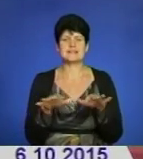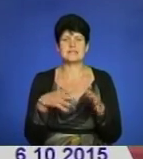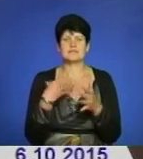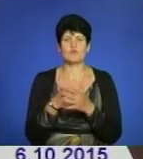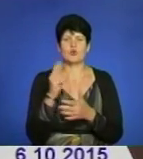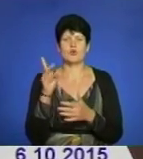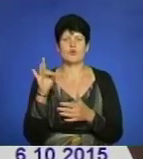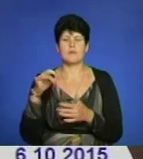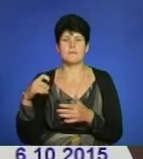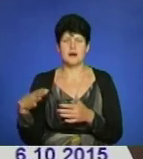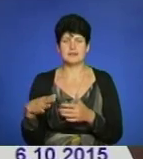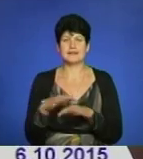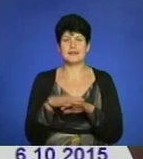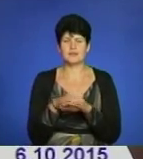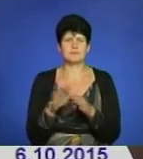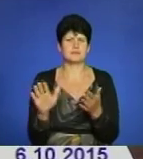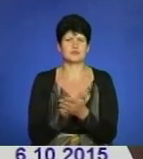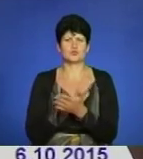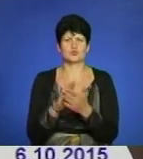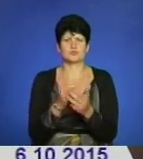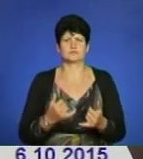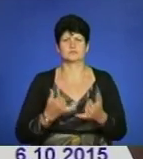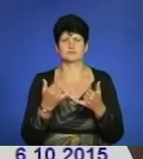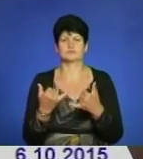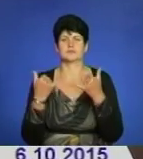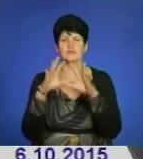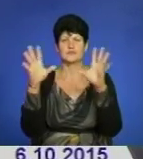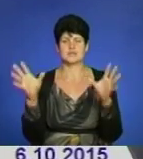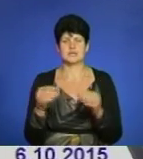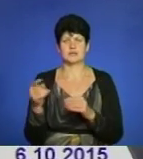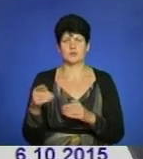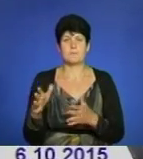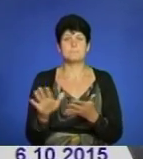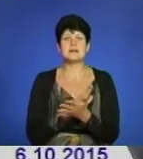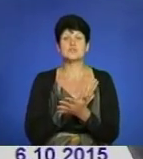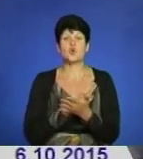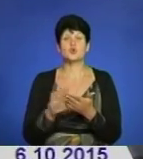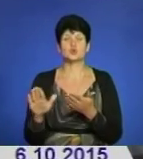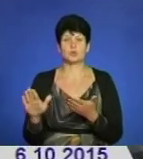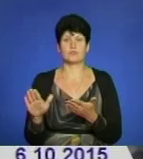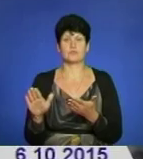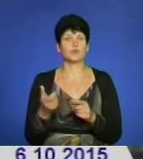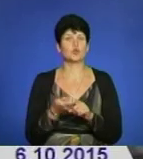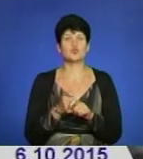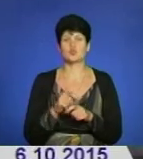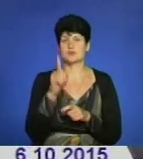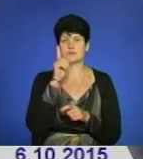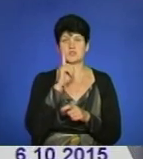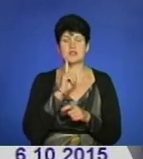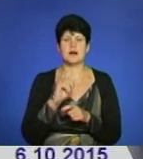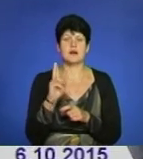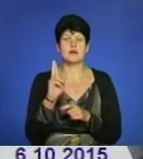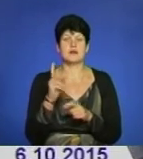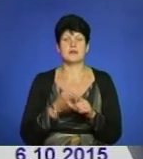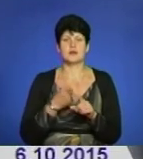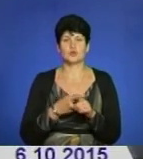крохмалю на ярмарку безкоштовно пригощали усіх тернополян. Безкоштовно, дуже смачна картопелька